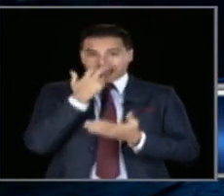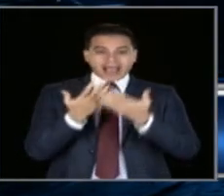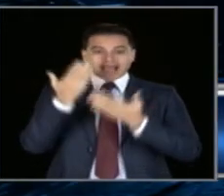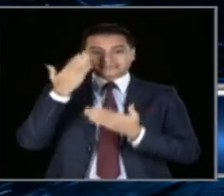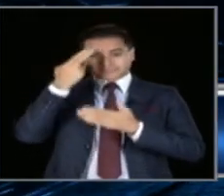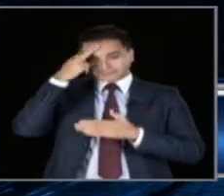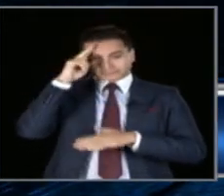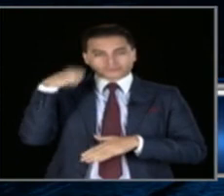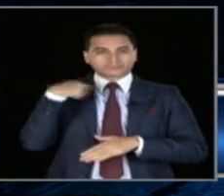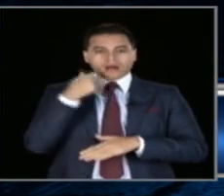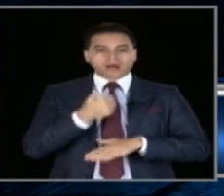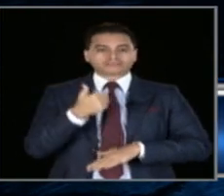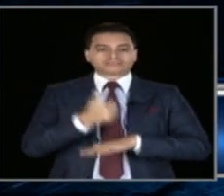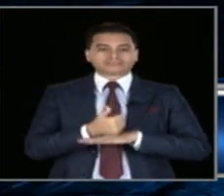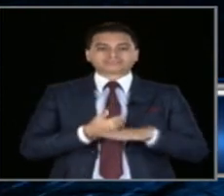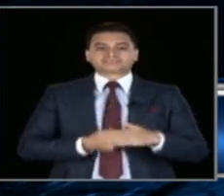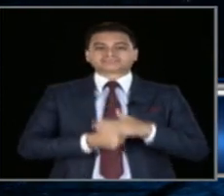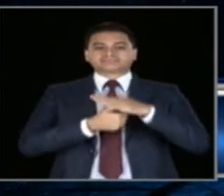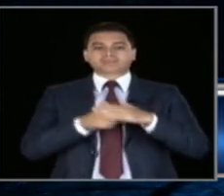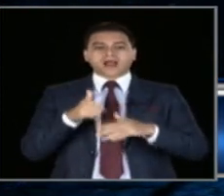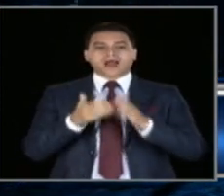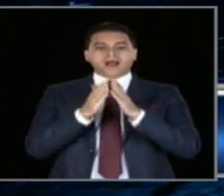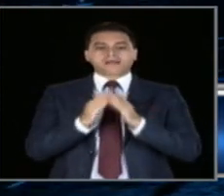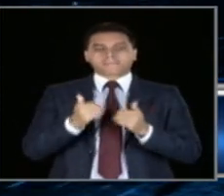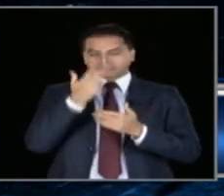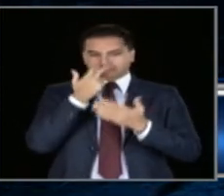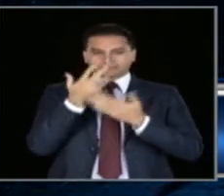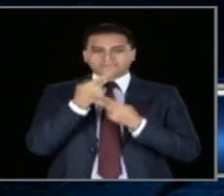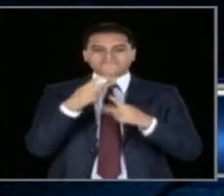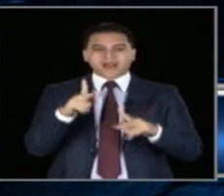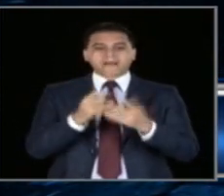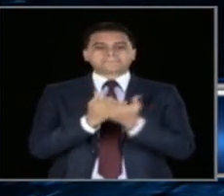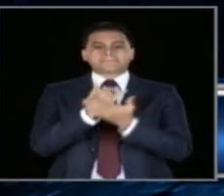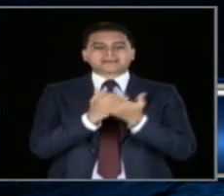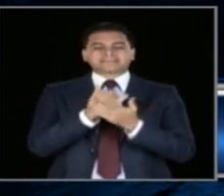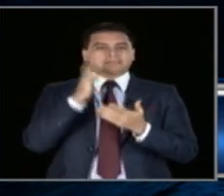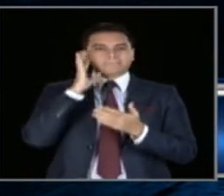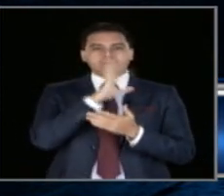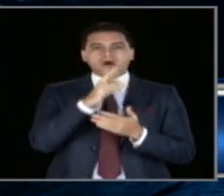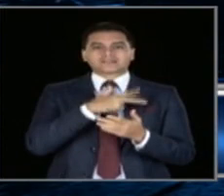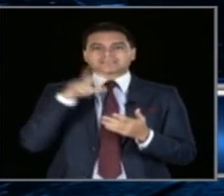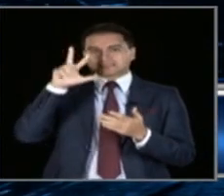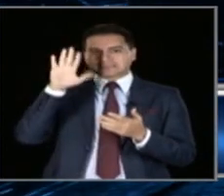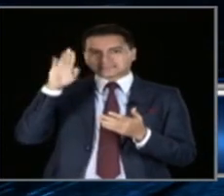في عهد أي حاكم لمصر تم تأسيس المدرسة السعدية عام